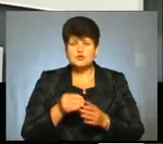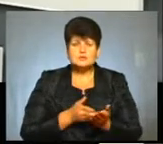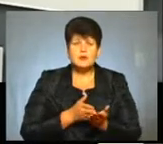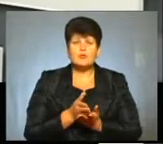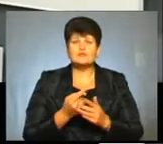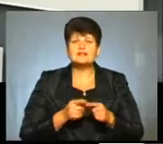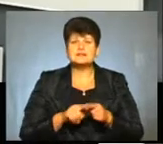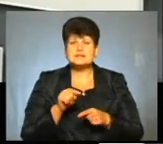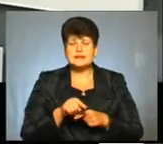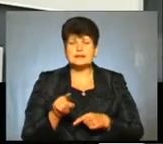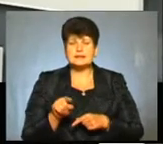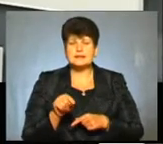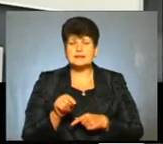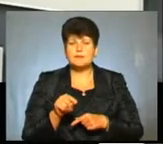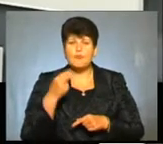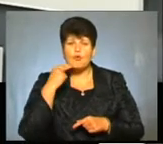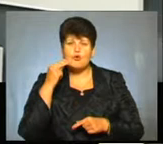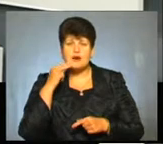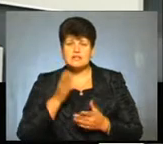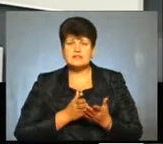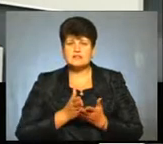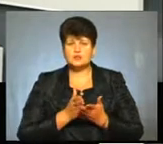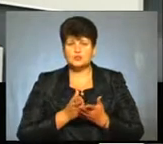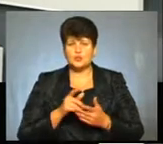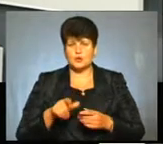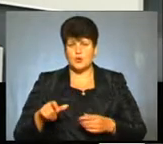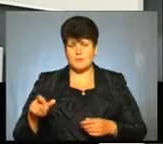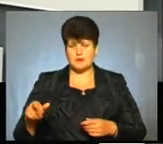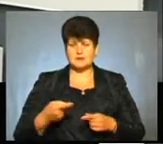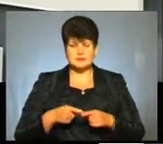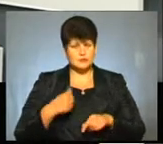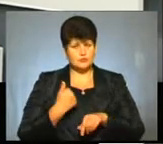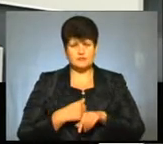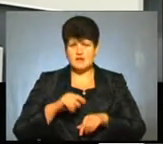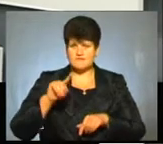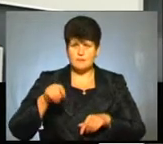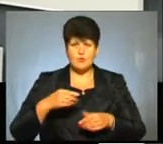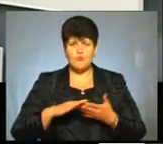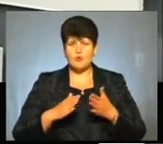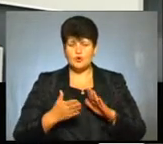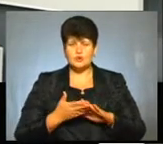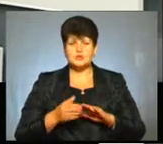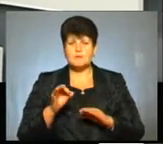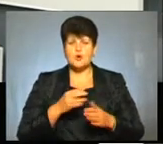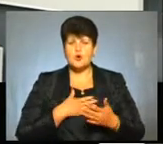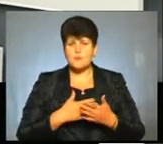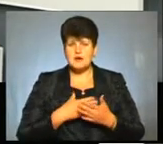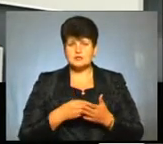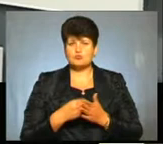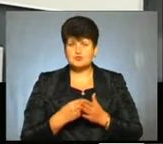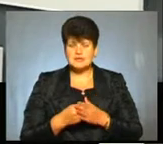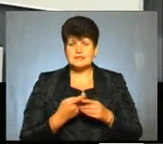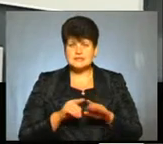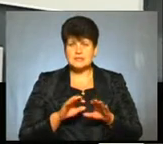які нам подаються, це покращення інфраструктури громади. Це є основна вимога в положенні про громадський бюджет і, власне,